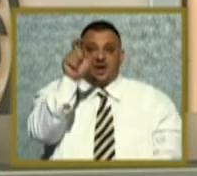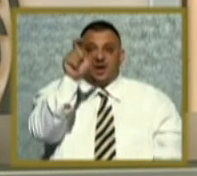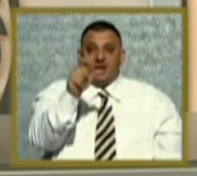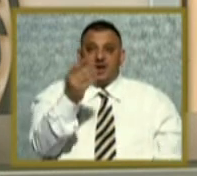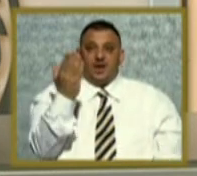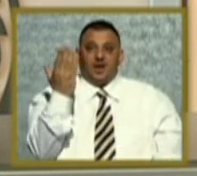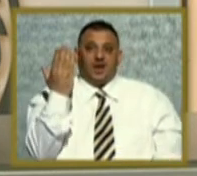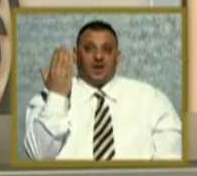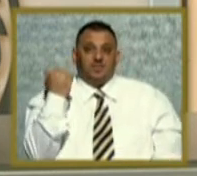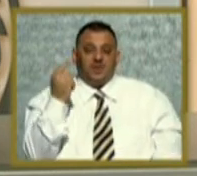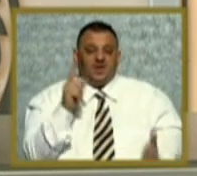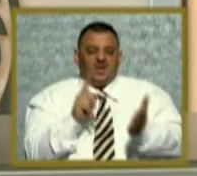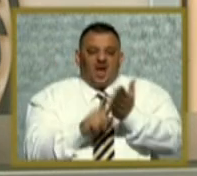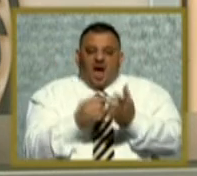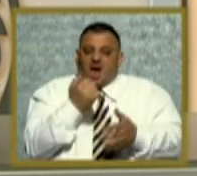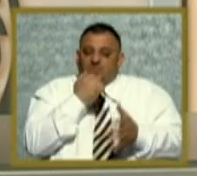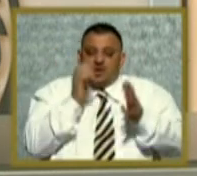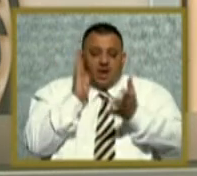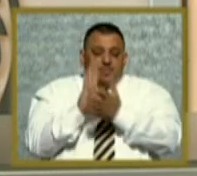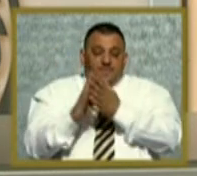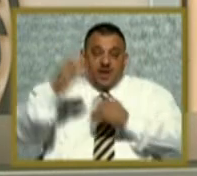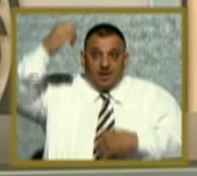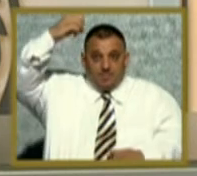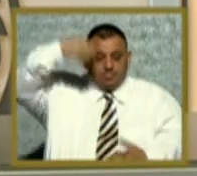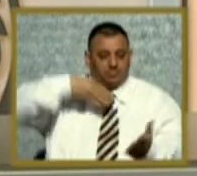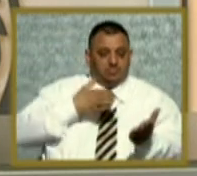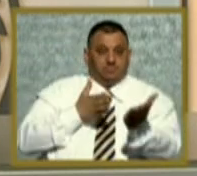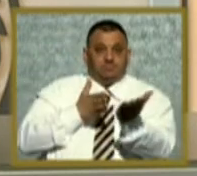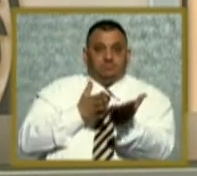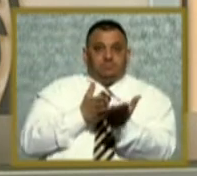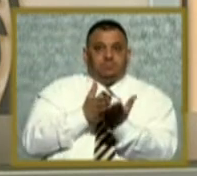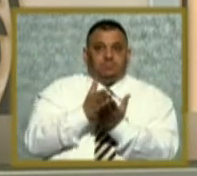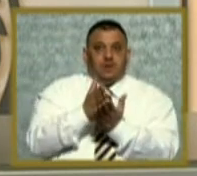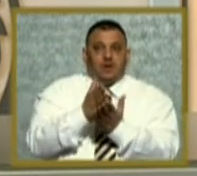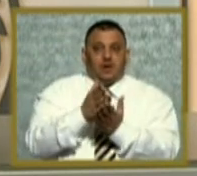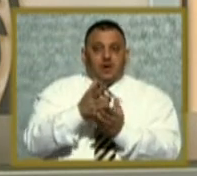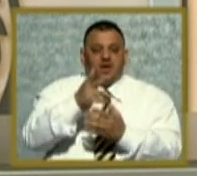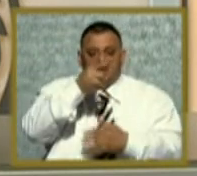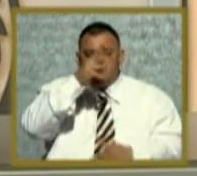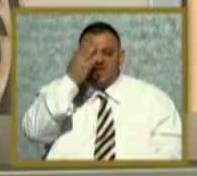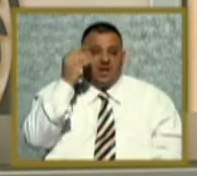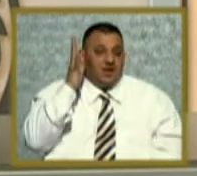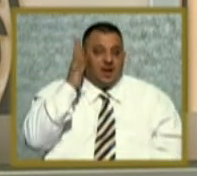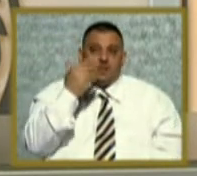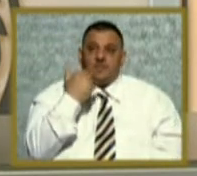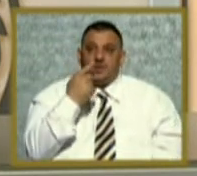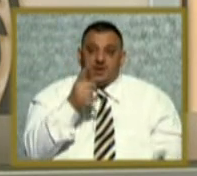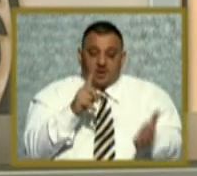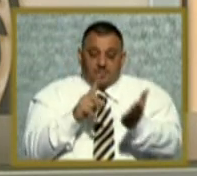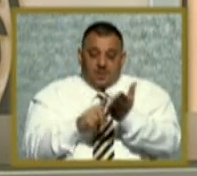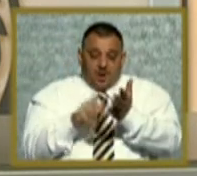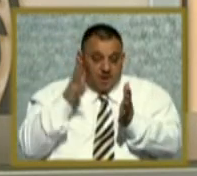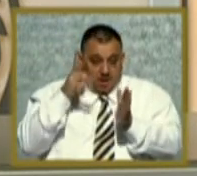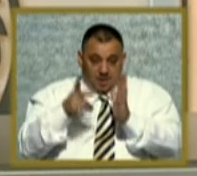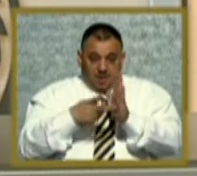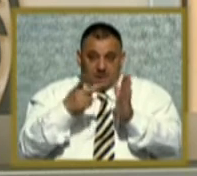وأنه قصر في هذه الدنيا وقد من الله جل وعلا عليه بالهداية وترك الصلوات سنوات طويلة، هل عليه أن يقضي الصلوات